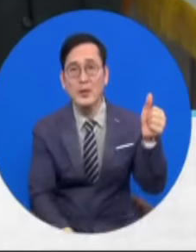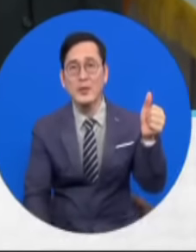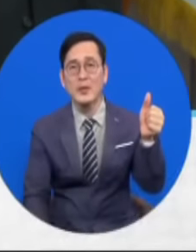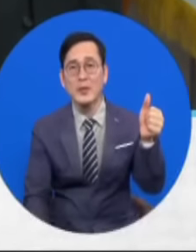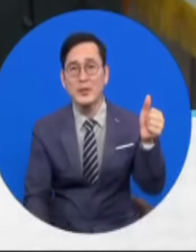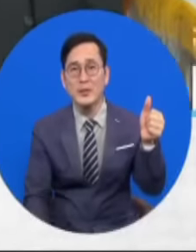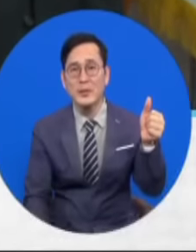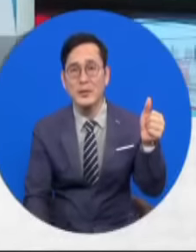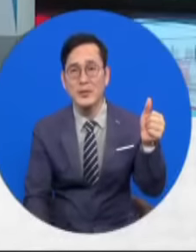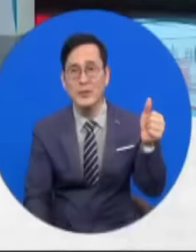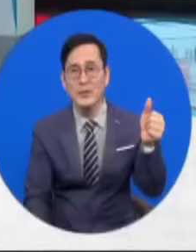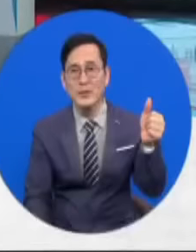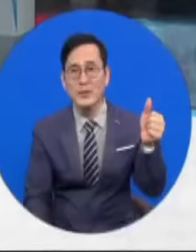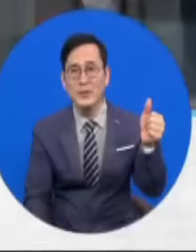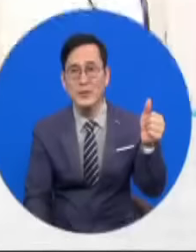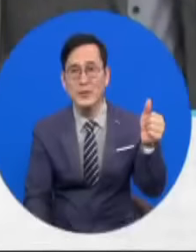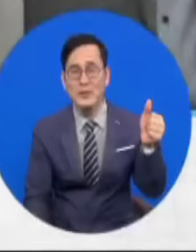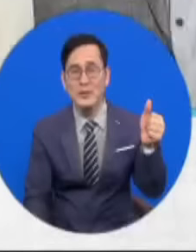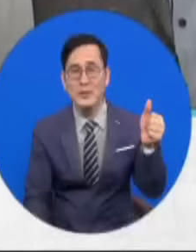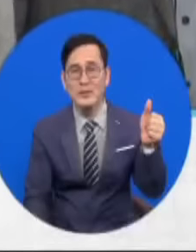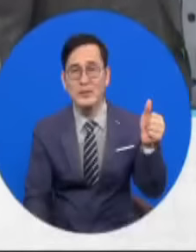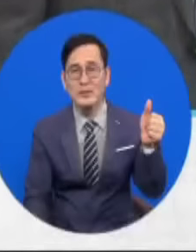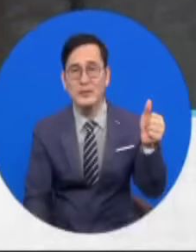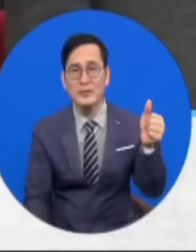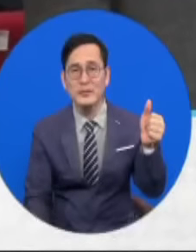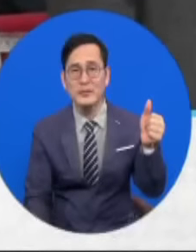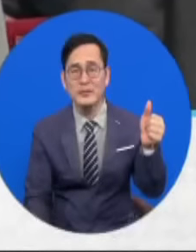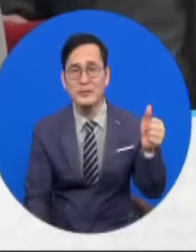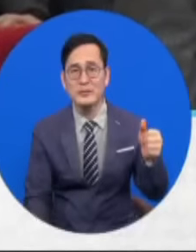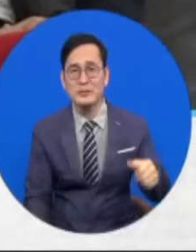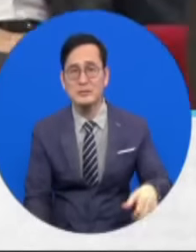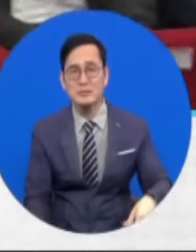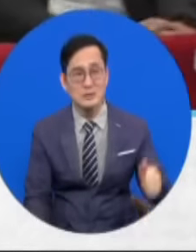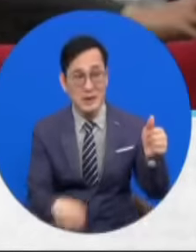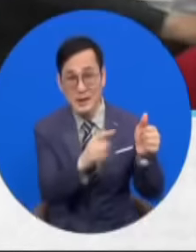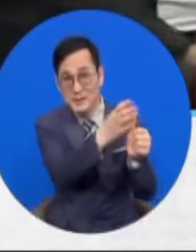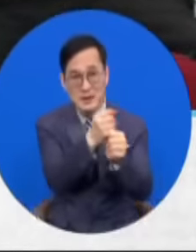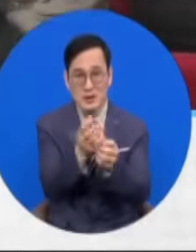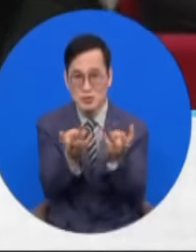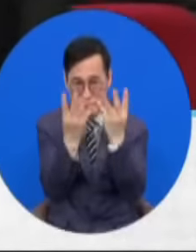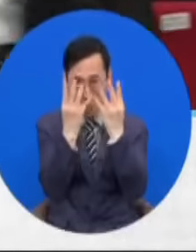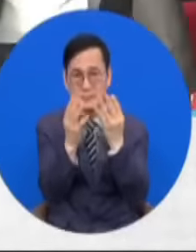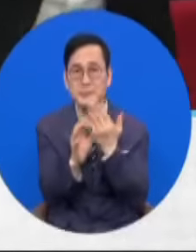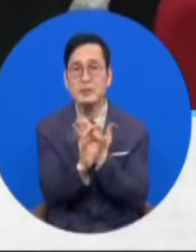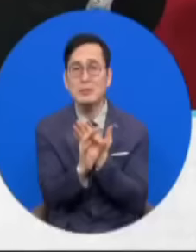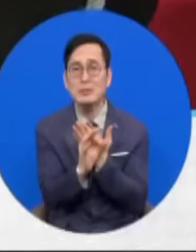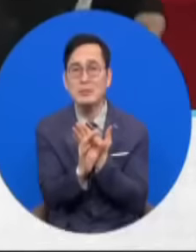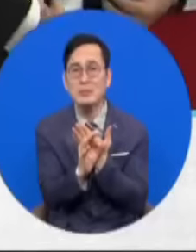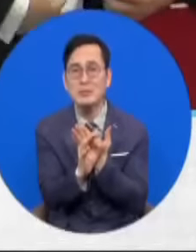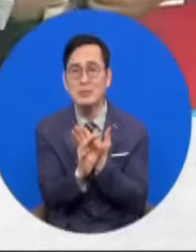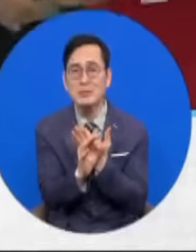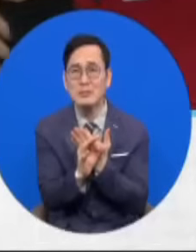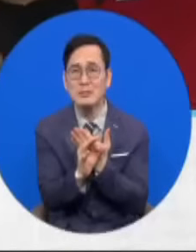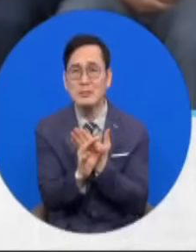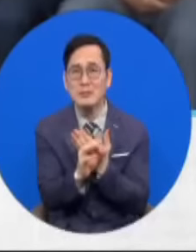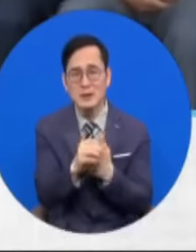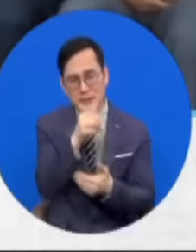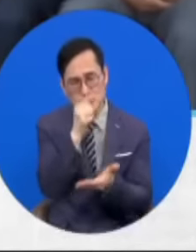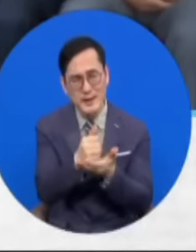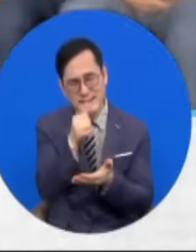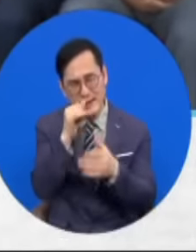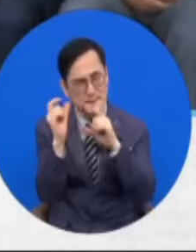그러면 대한이 없도 불구하고 이재명 사법 리스크가 있고 유제 판결 가능성이 굉장히 높은 이재명 대표 한 명만